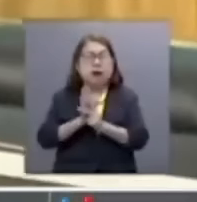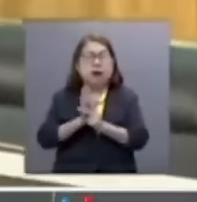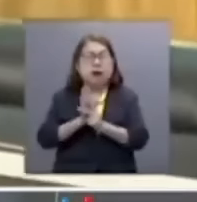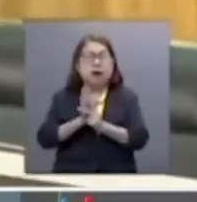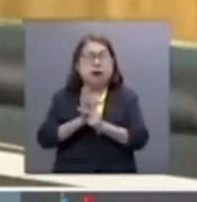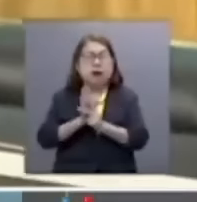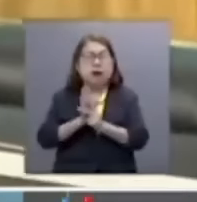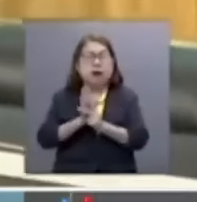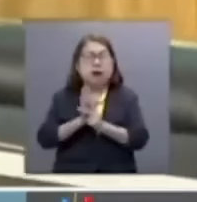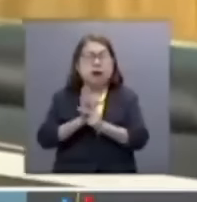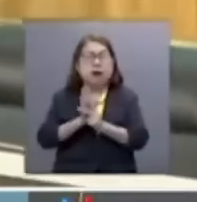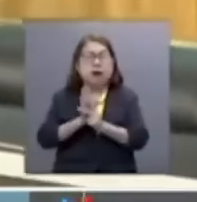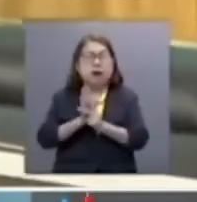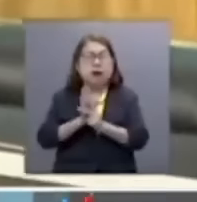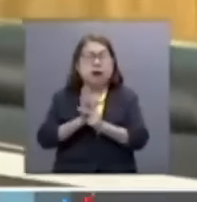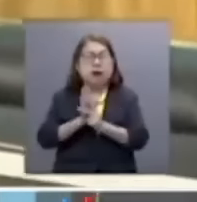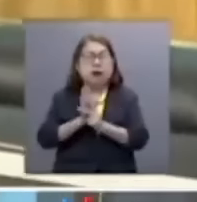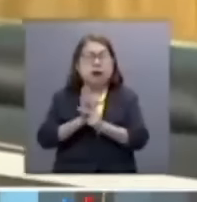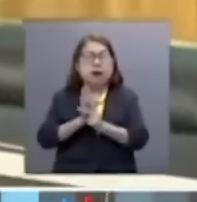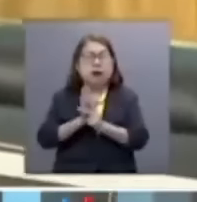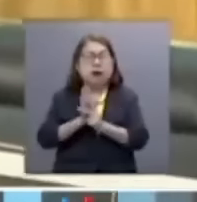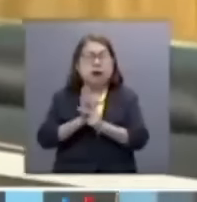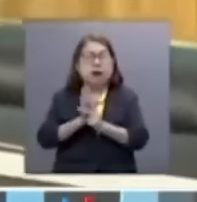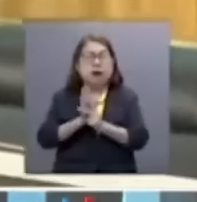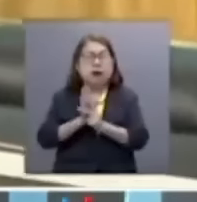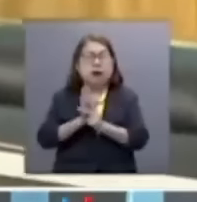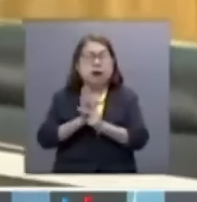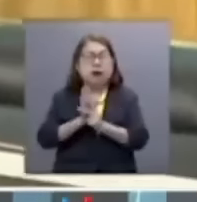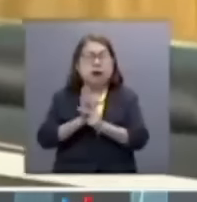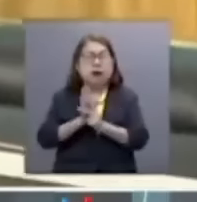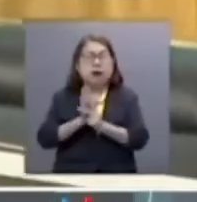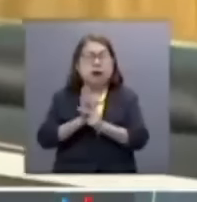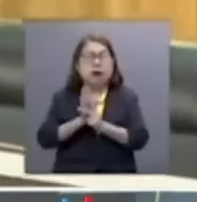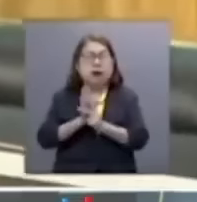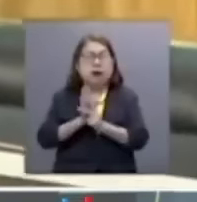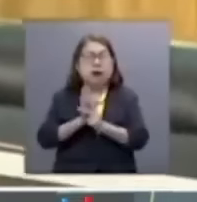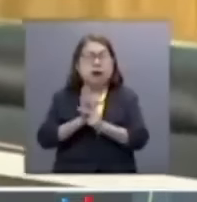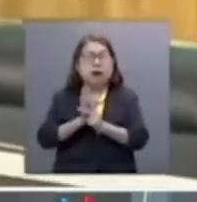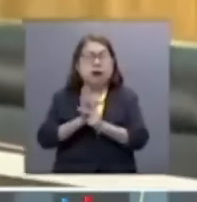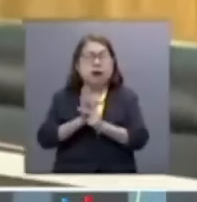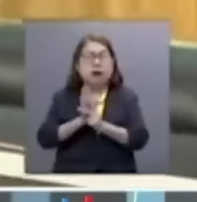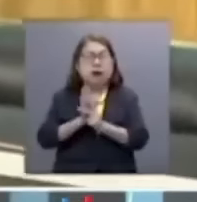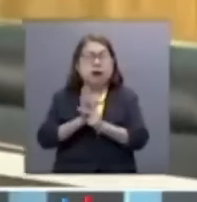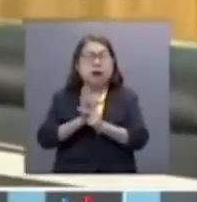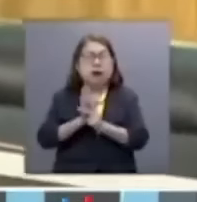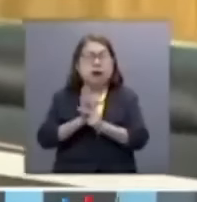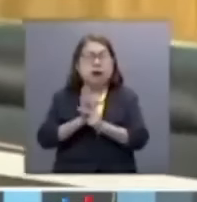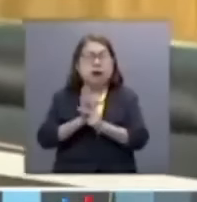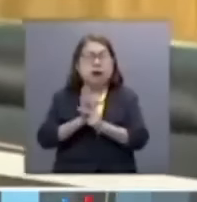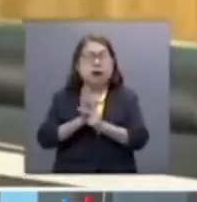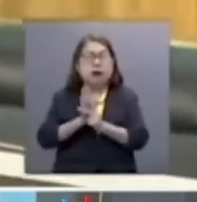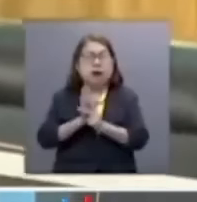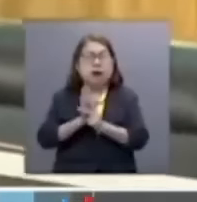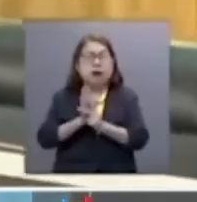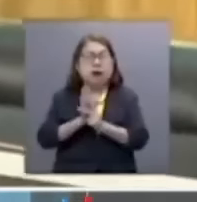กรรม การเมืองต่างๆเรื่องทหารเรื่องอะไรต่อมีอะไร น ะ ครับ ในฐานะแคนดิเดตนายกนะแต่จริงๆคุณพิธ